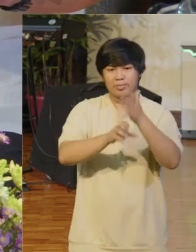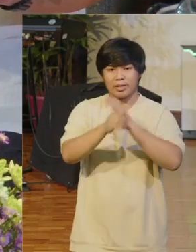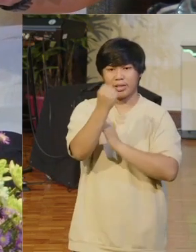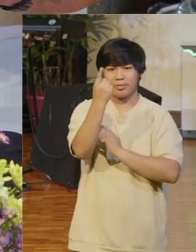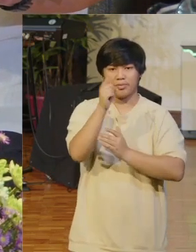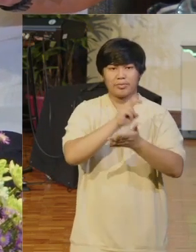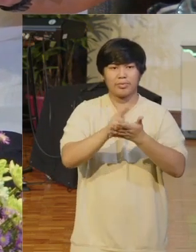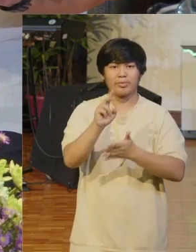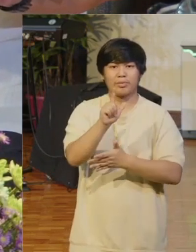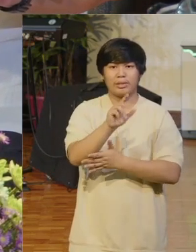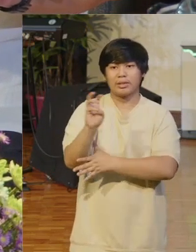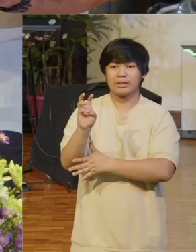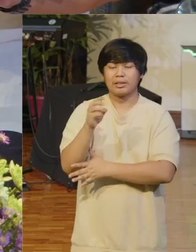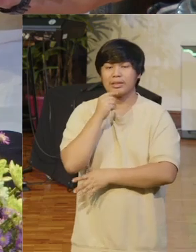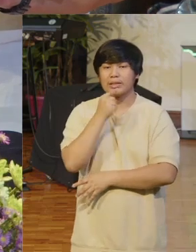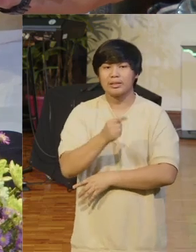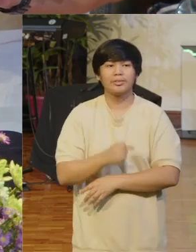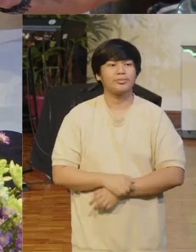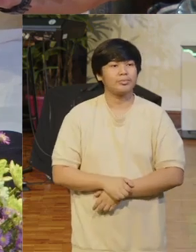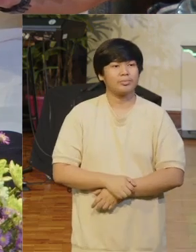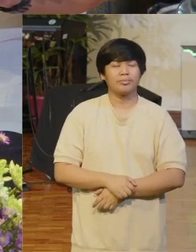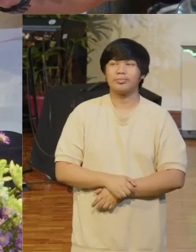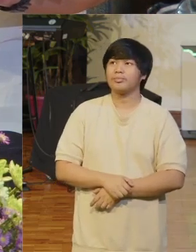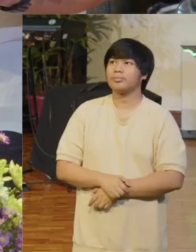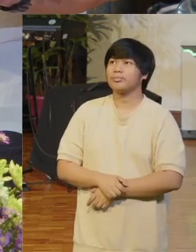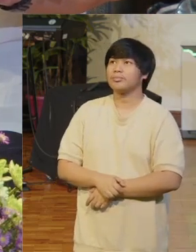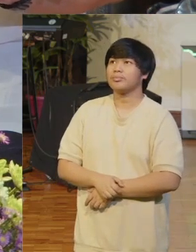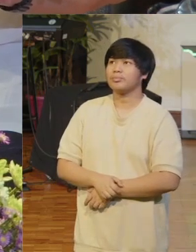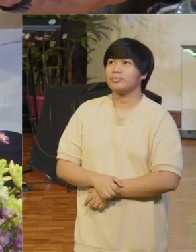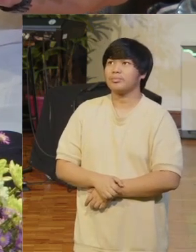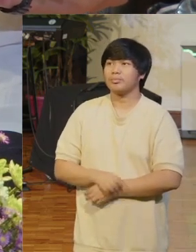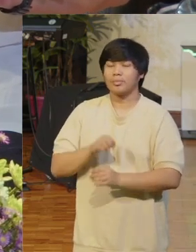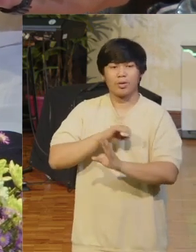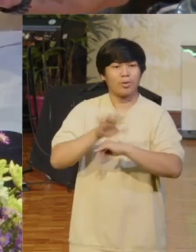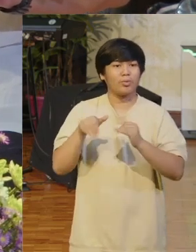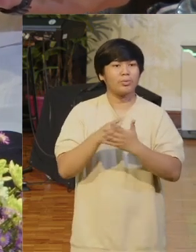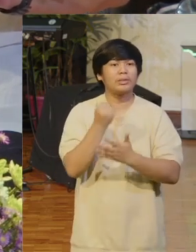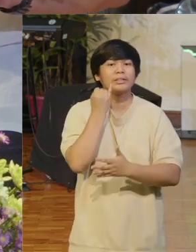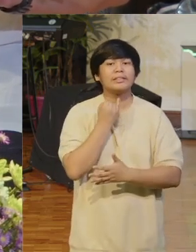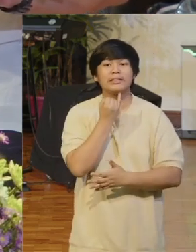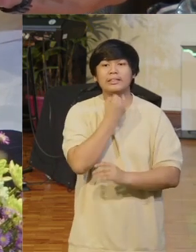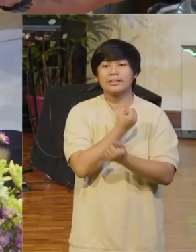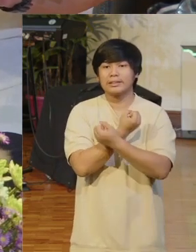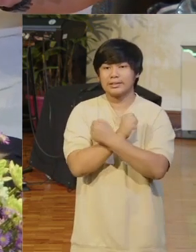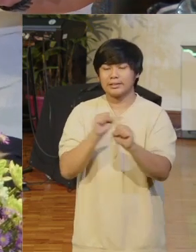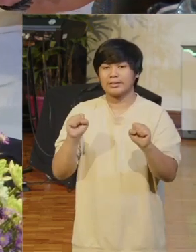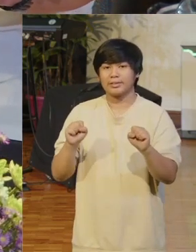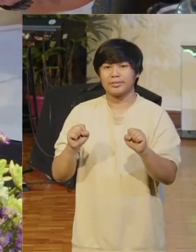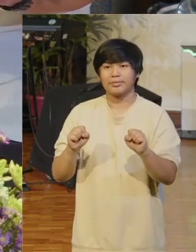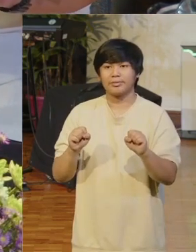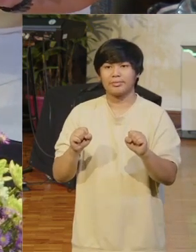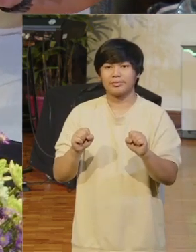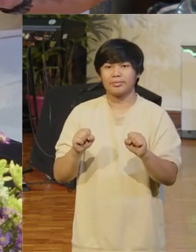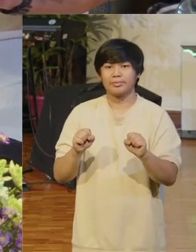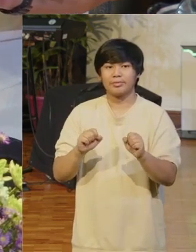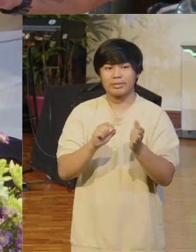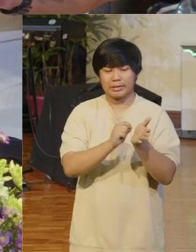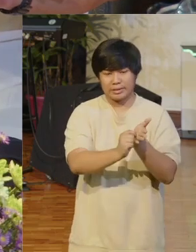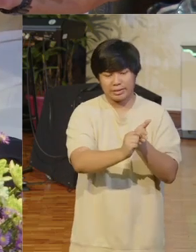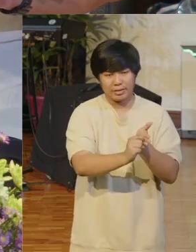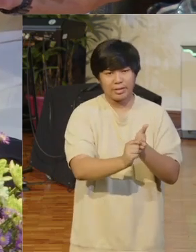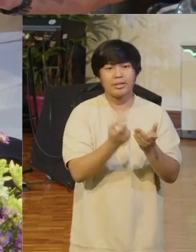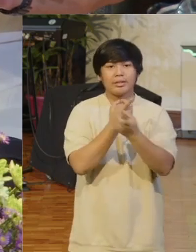11:26, no? Ang sabi doon, and in this way all Israel will be saved. As it is written,